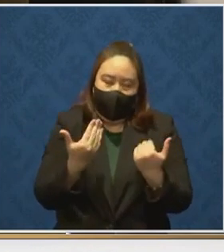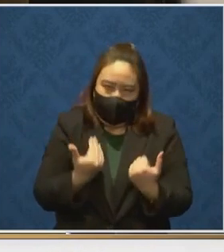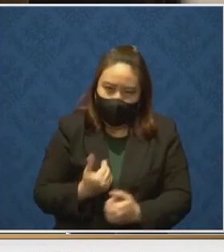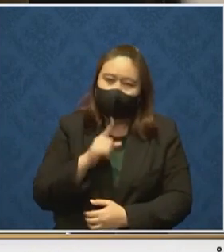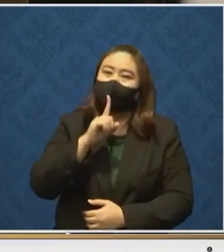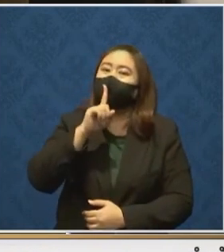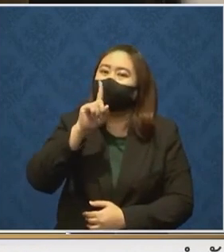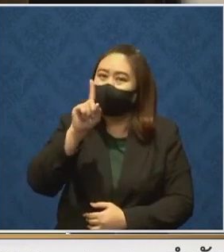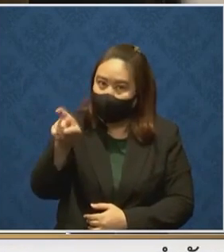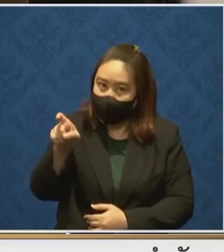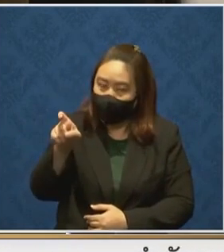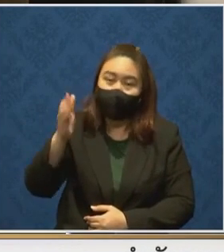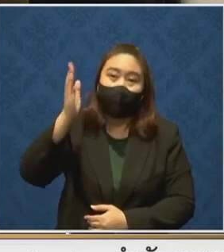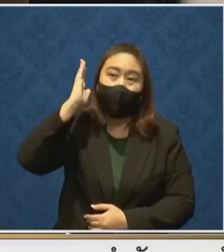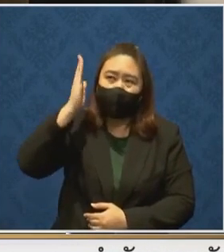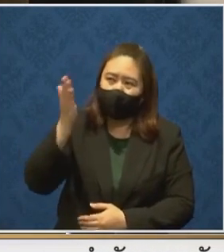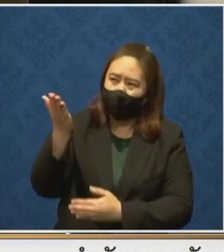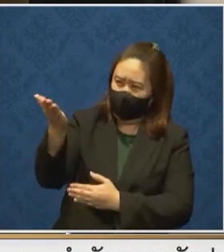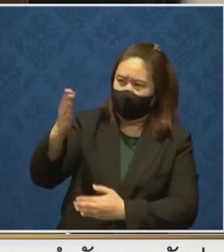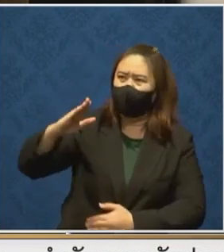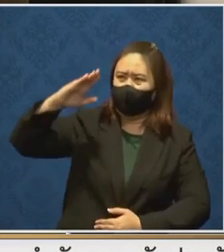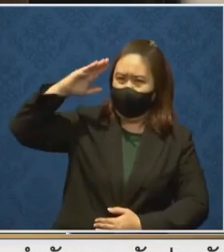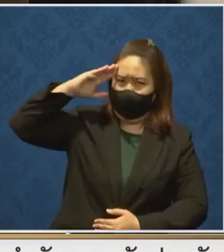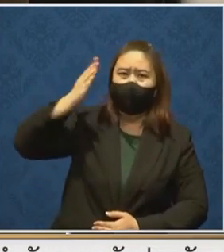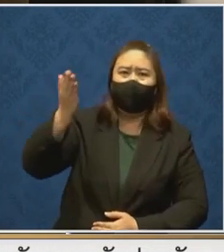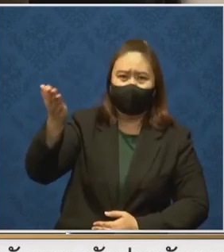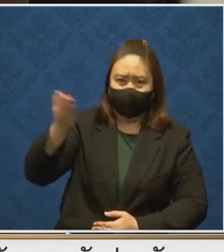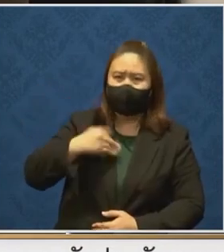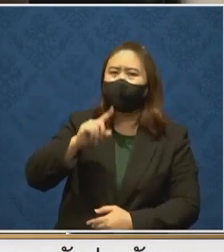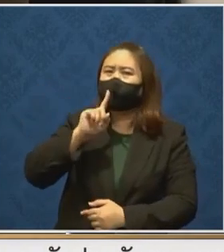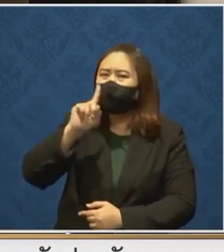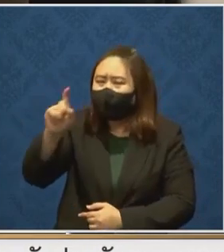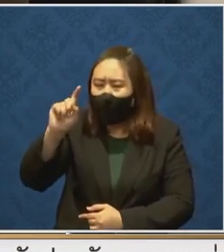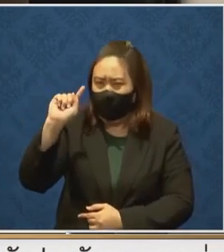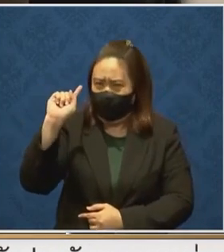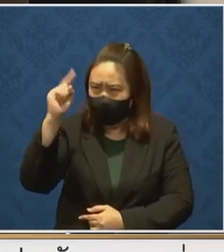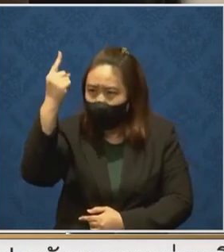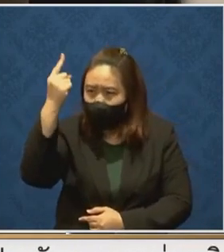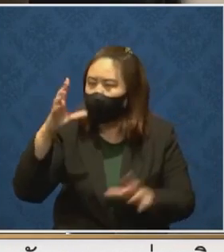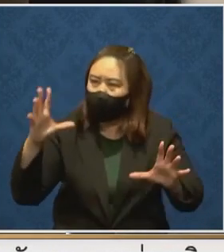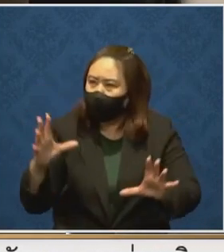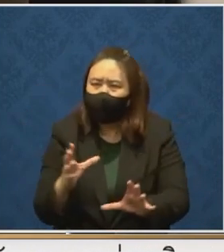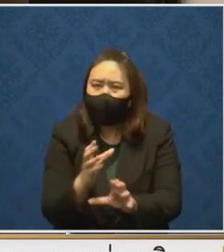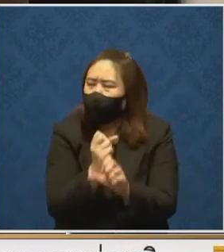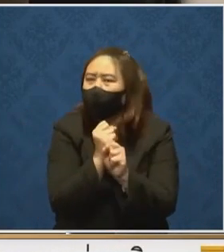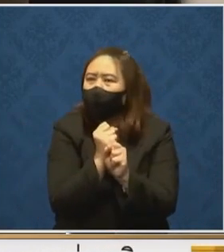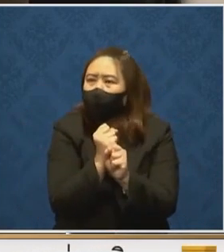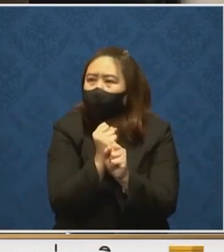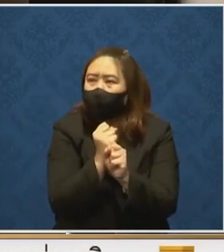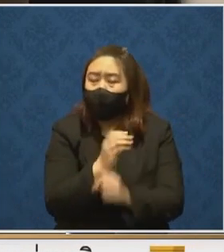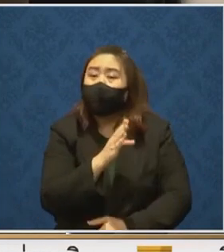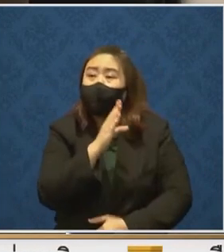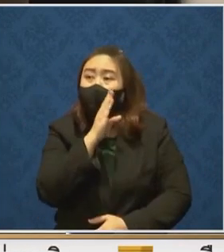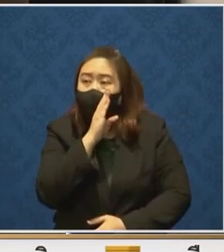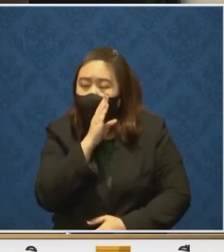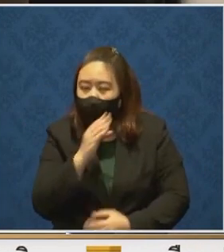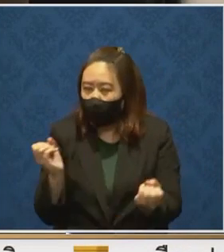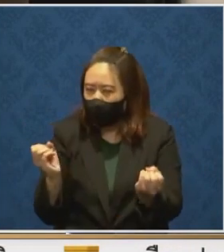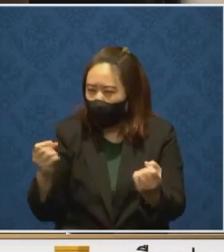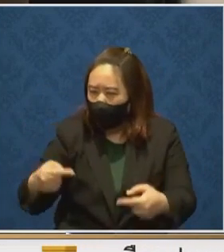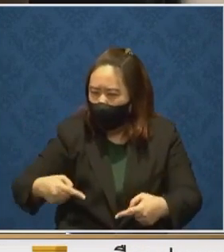สรุปแล้วถ้าไยแ้คาดี